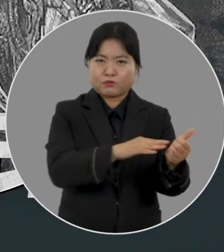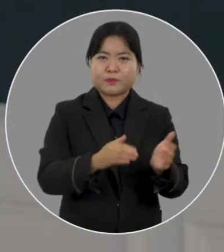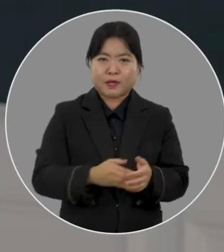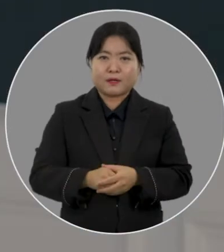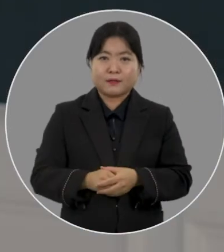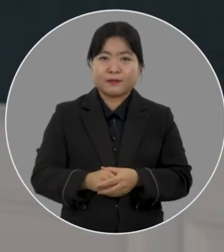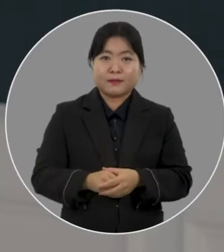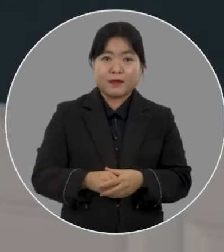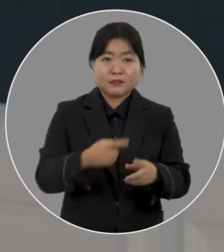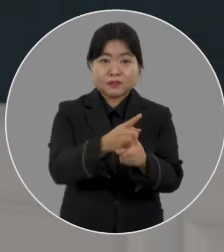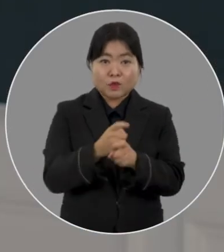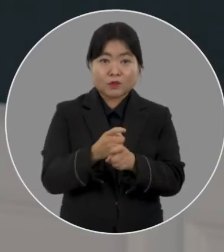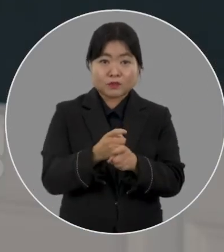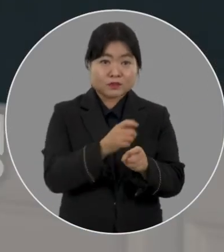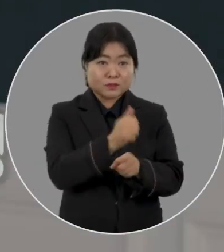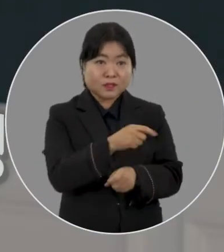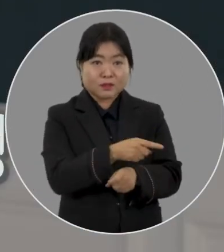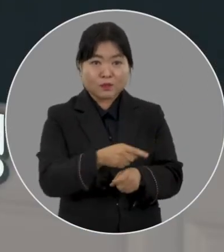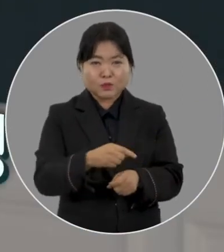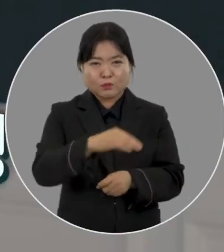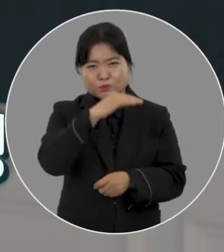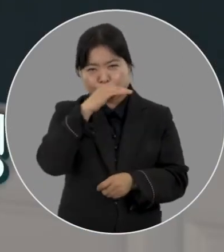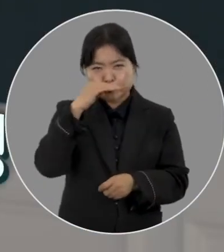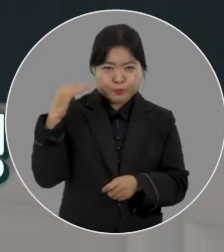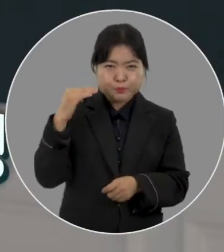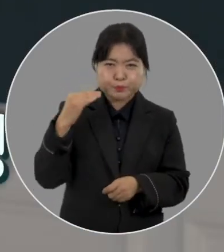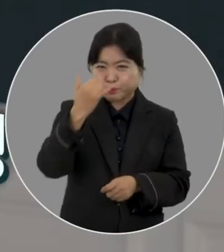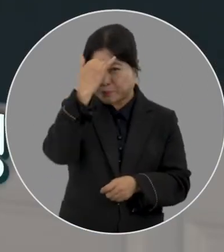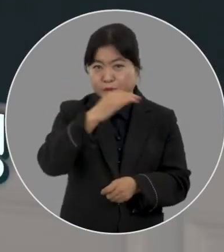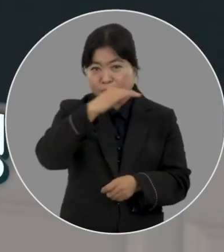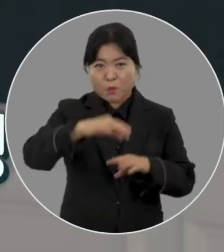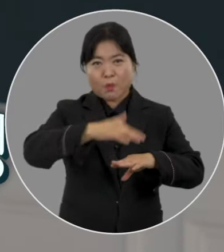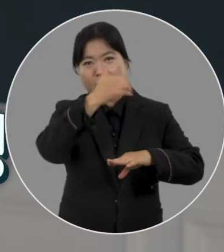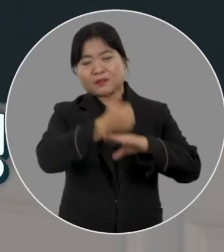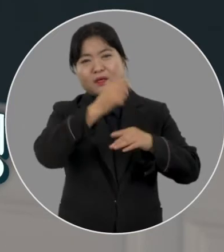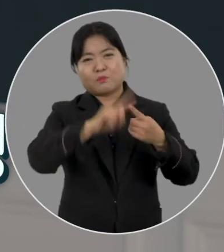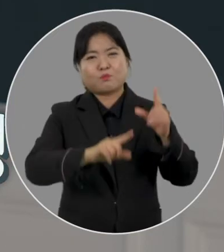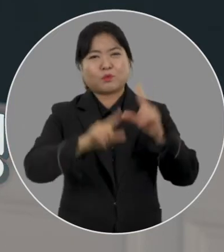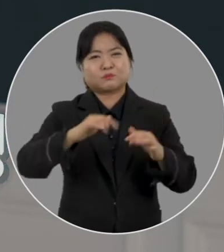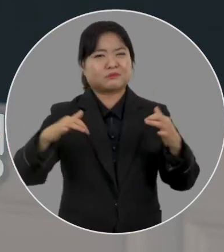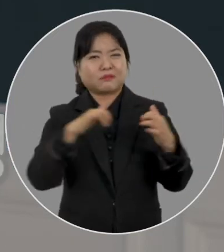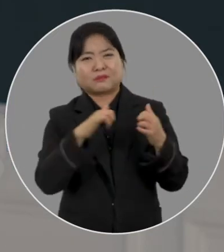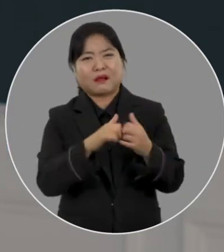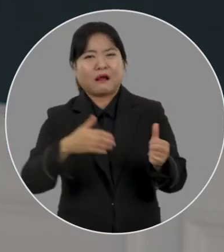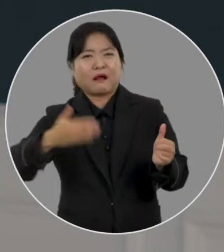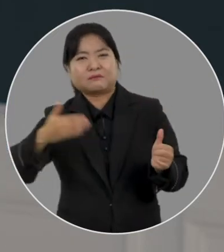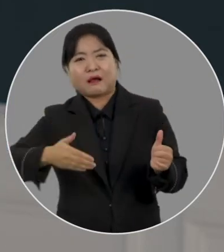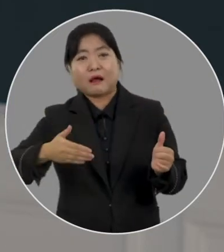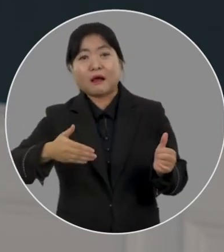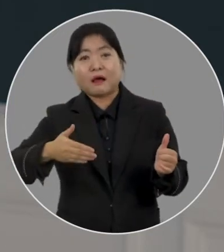보내줍니다. 적장에게 좀 품위를 지키고 왕다운 모습으로 전쟁을 하자.